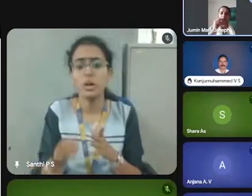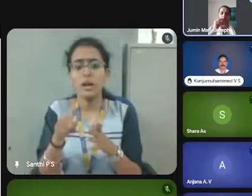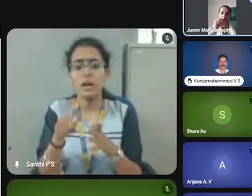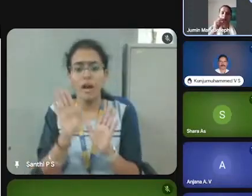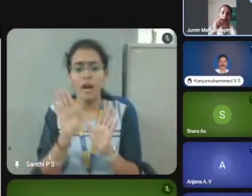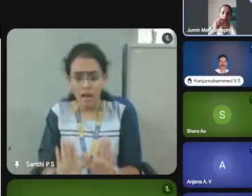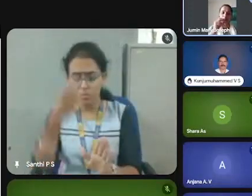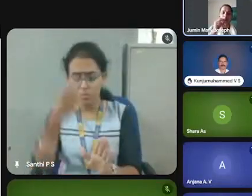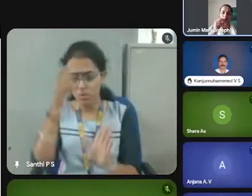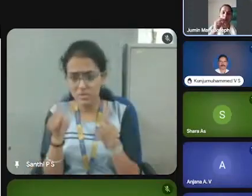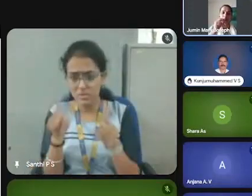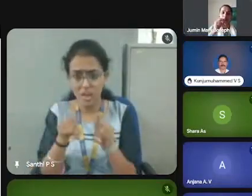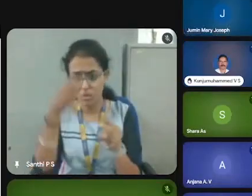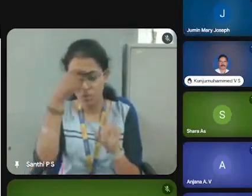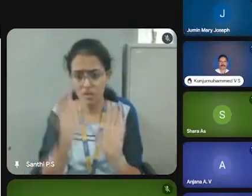ഇവാലുവേഷനിലേക്ക് പോകേണ്ടത്.